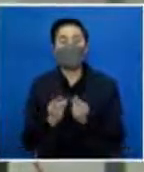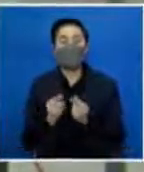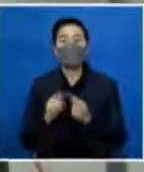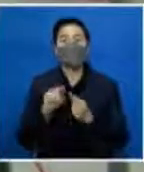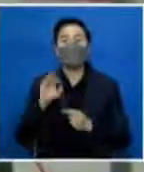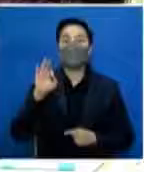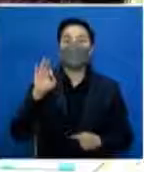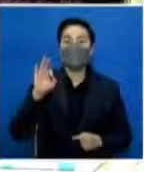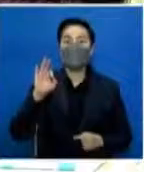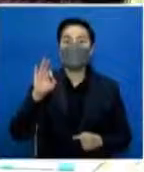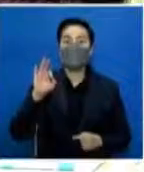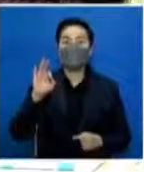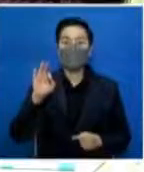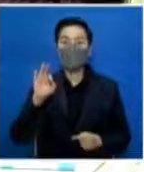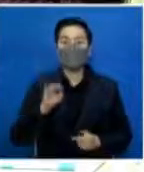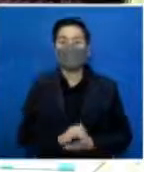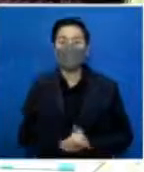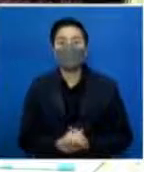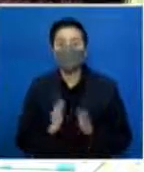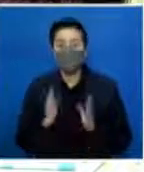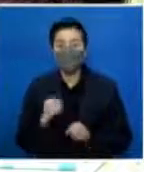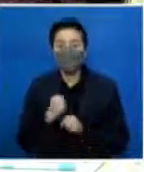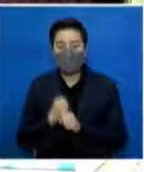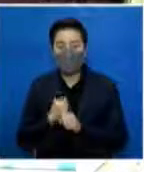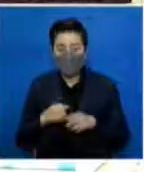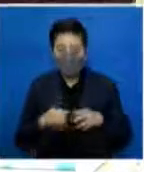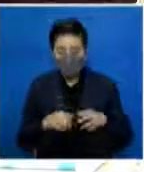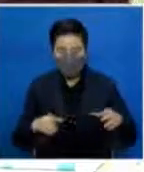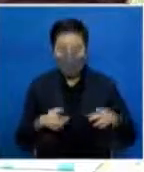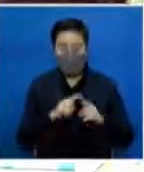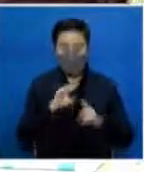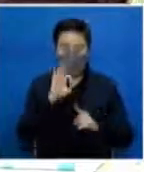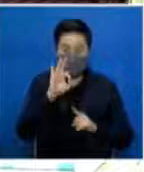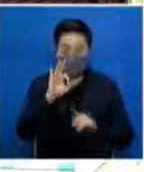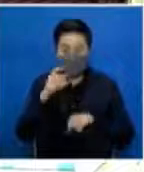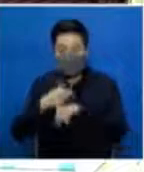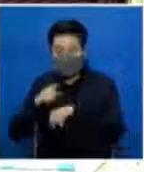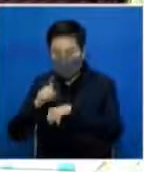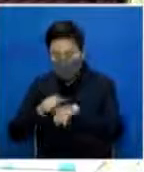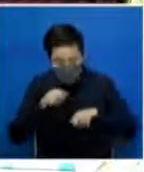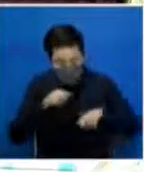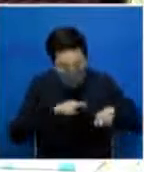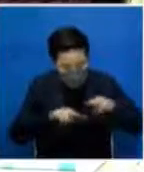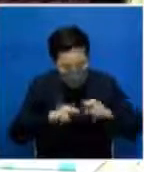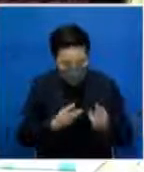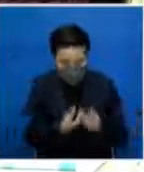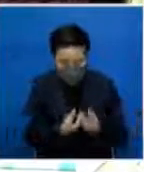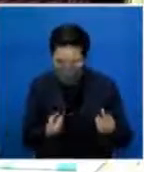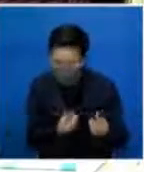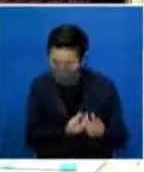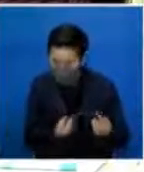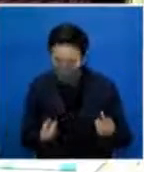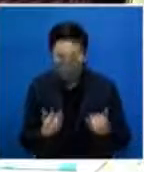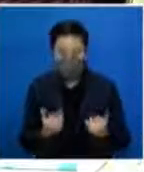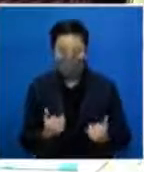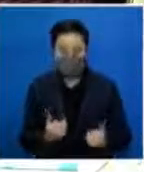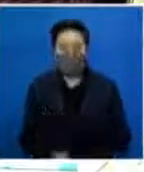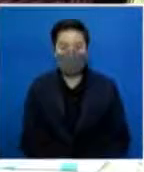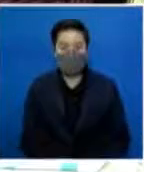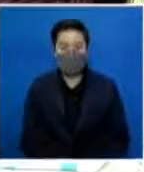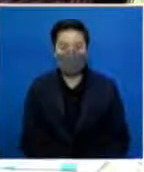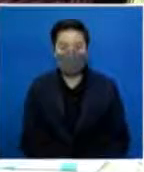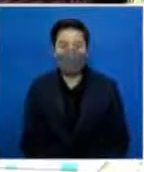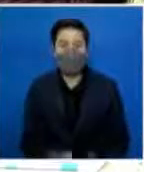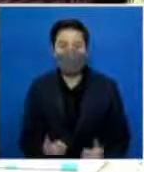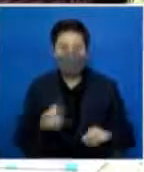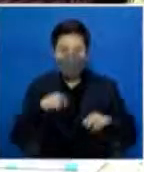9พนักงานนำกล่องลูกบอลหมายเลข9มาให้ประธานกรรมการได้ทำการตรวจสอบค่ะซึ่ง